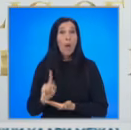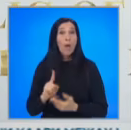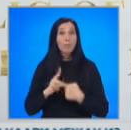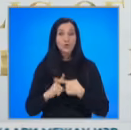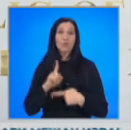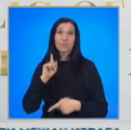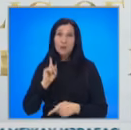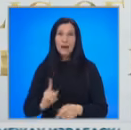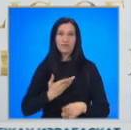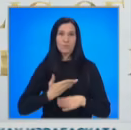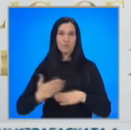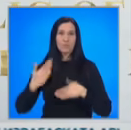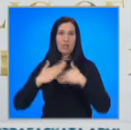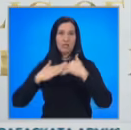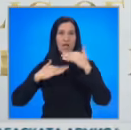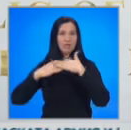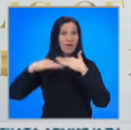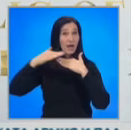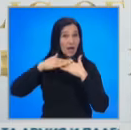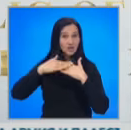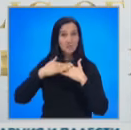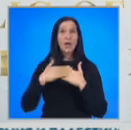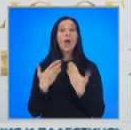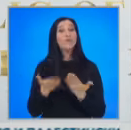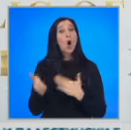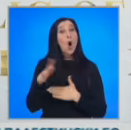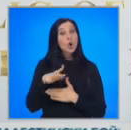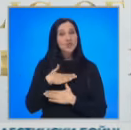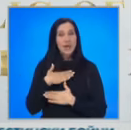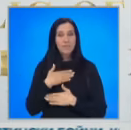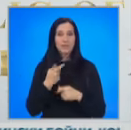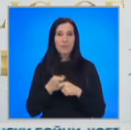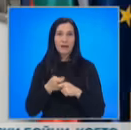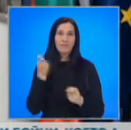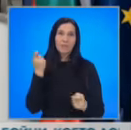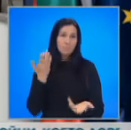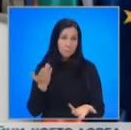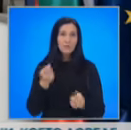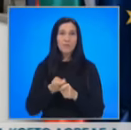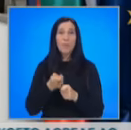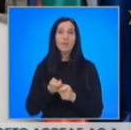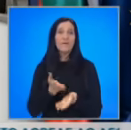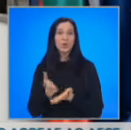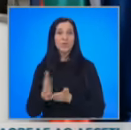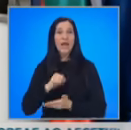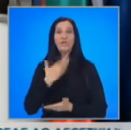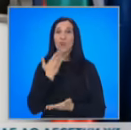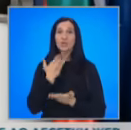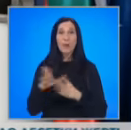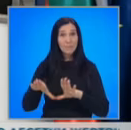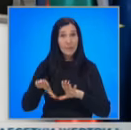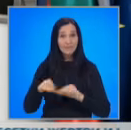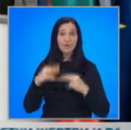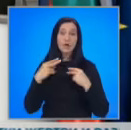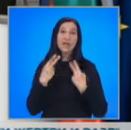да продължим и да надграждаме, какво още има да се направи, да се коригира курса. Янев обеща приемственост и изрази